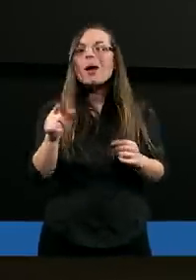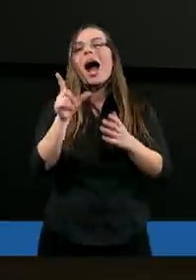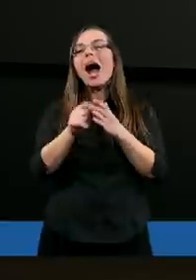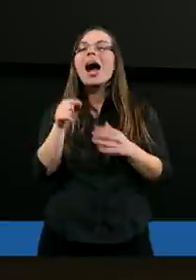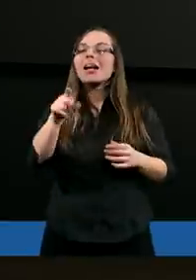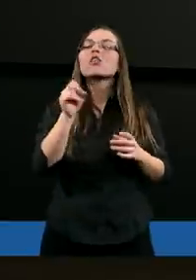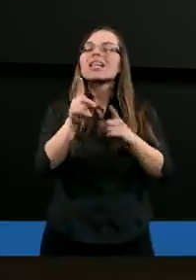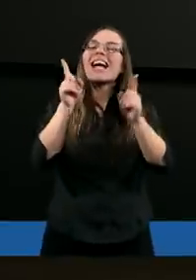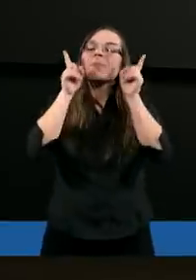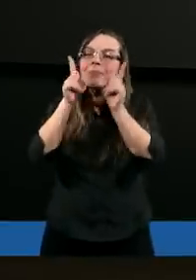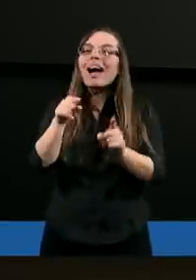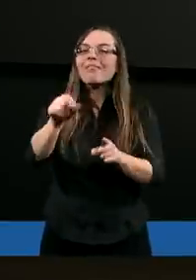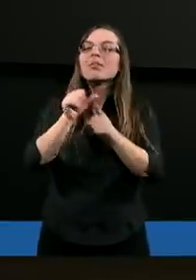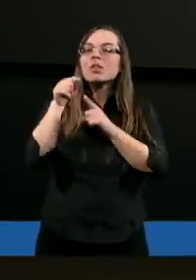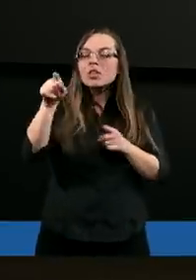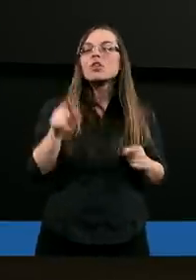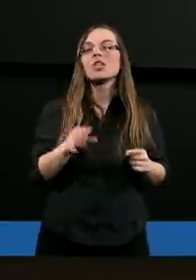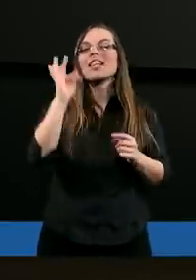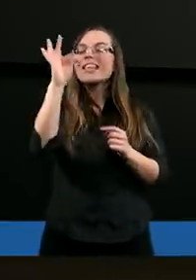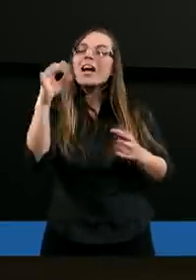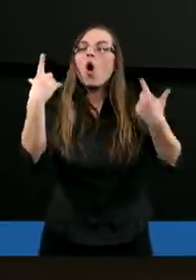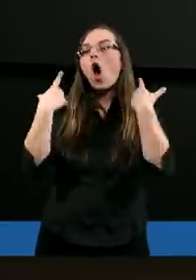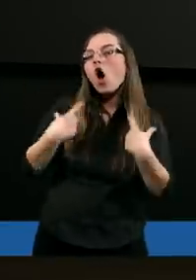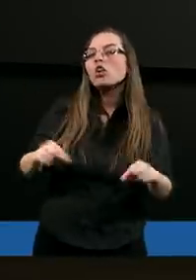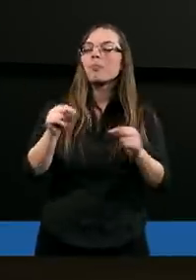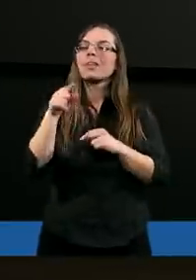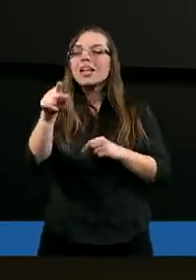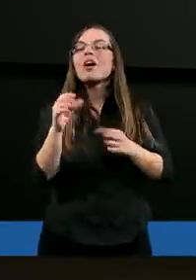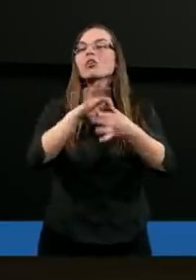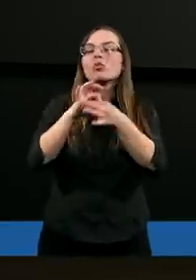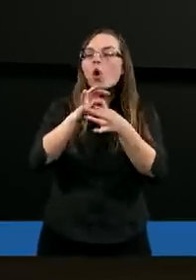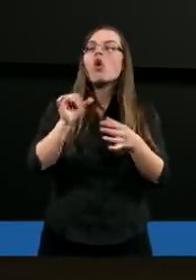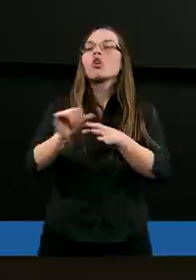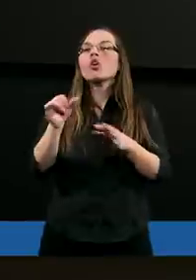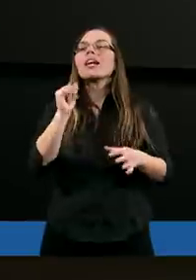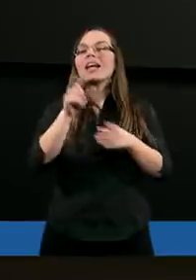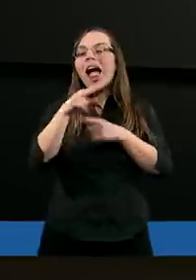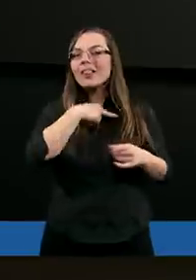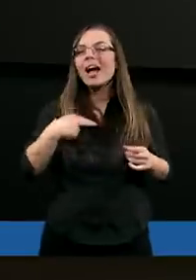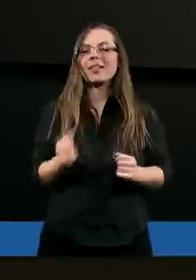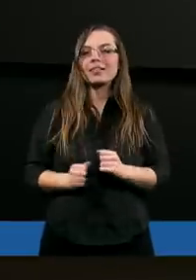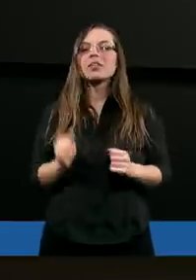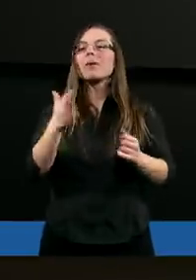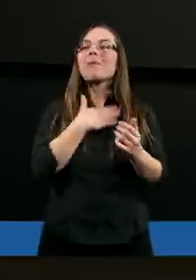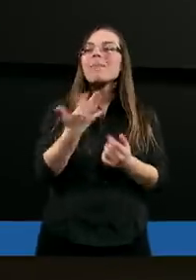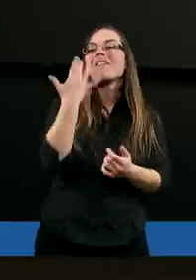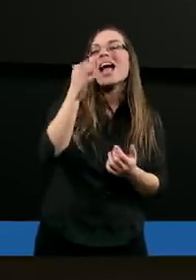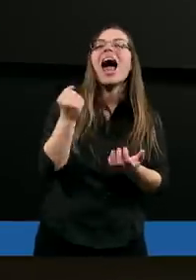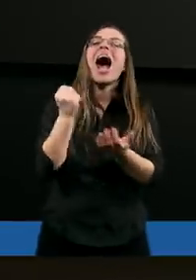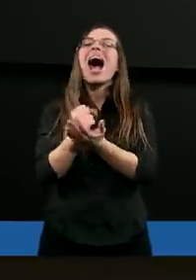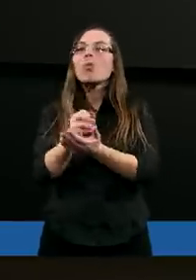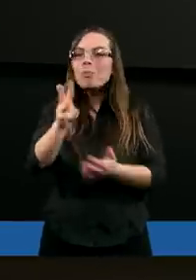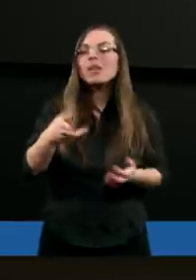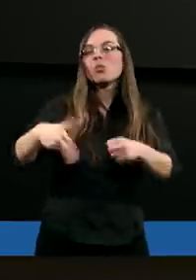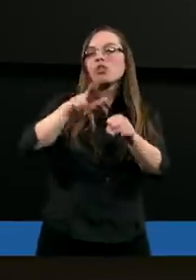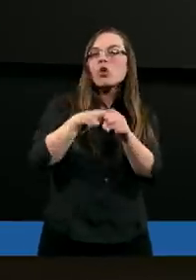taki w języku greckim, a to się odnosi do niego osobiście, do ducha jako ten, prawda? Więc Jest, mamy wiele argumentów, które mamy